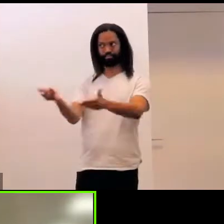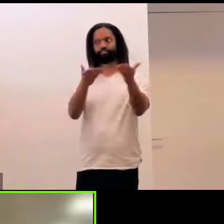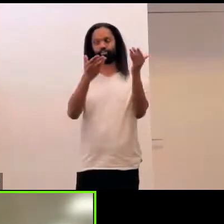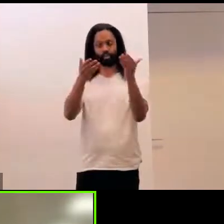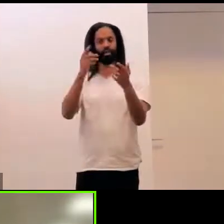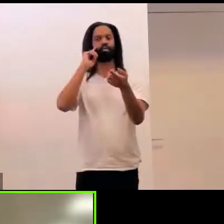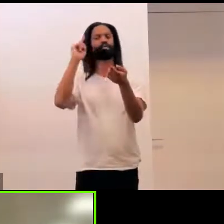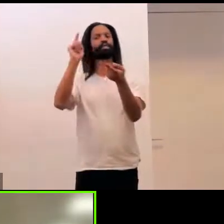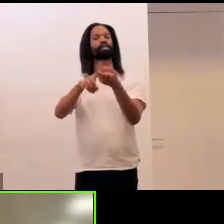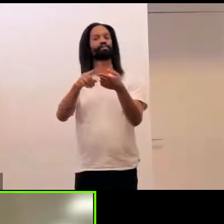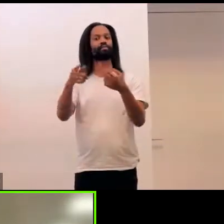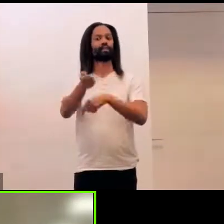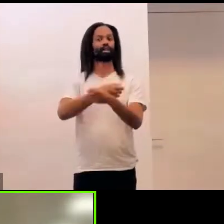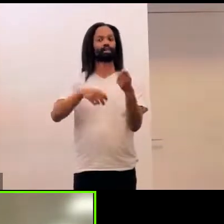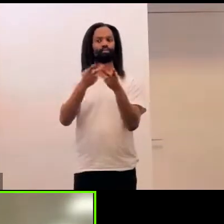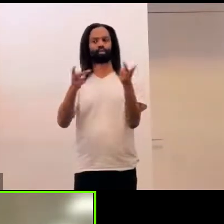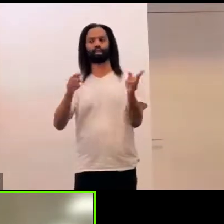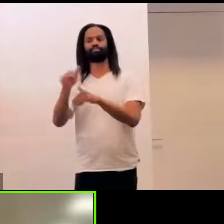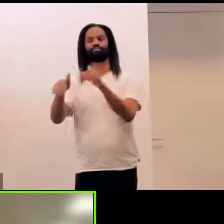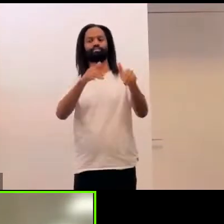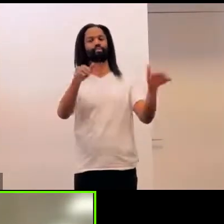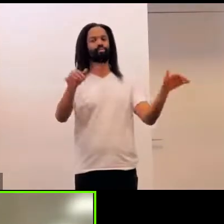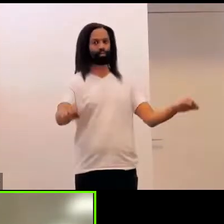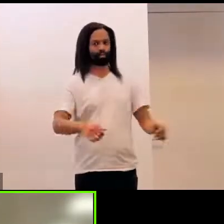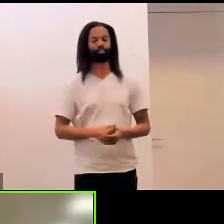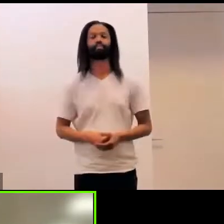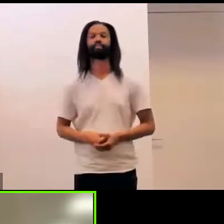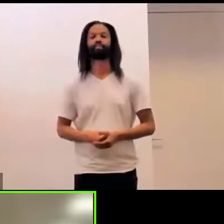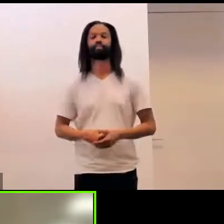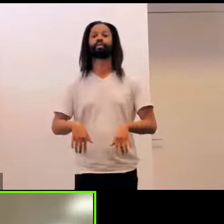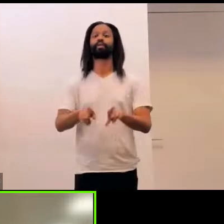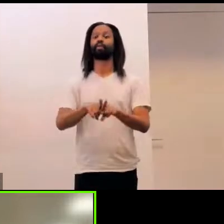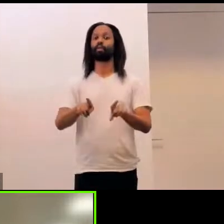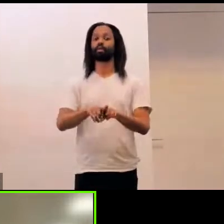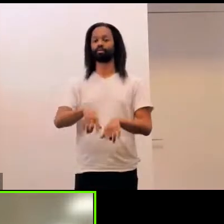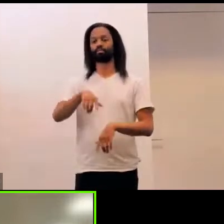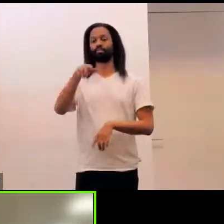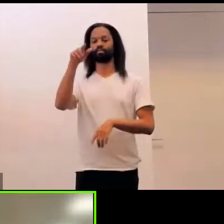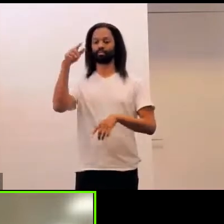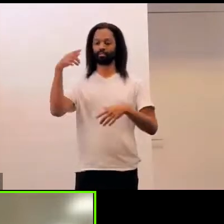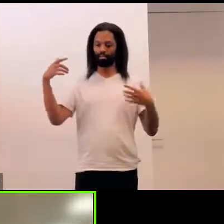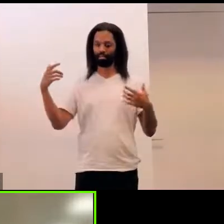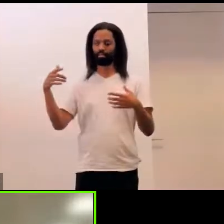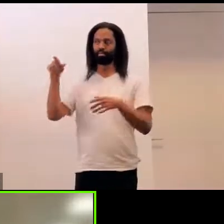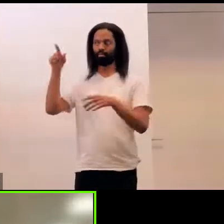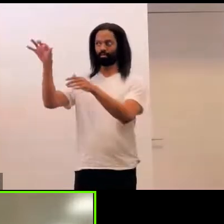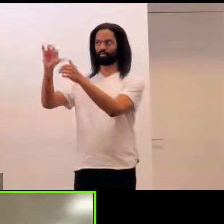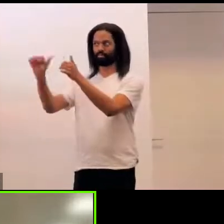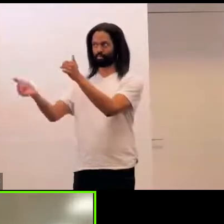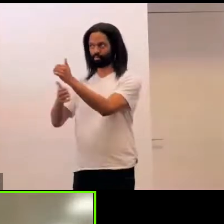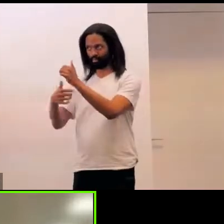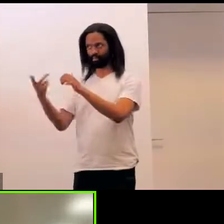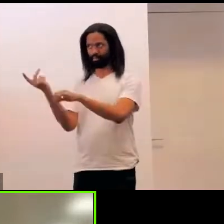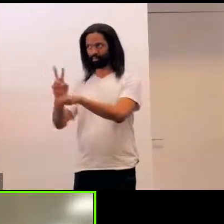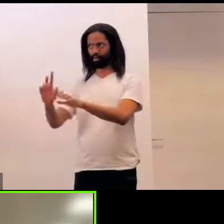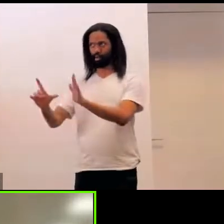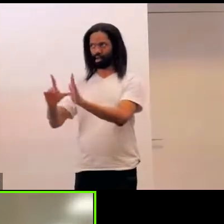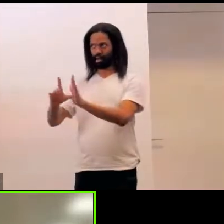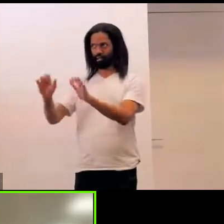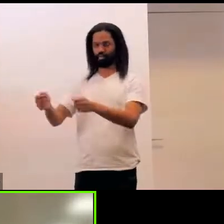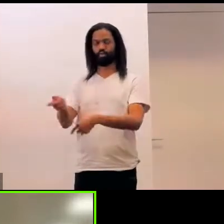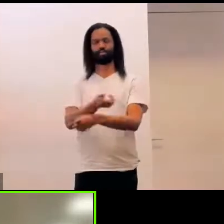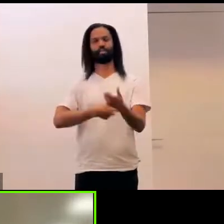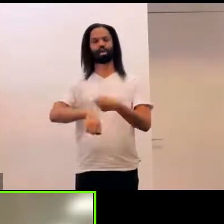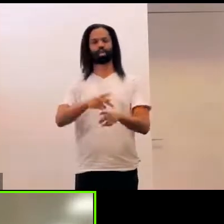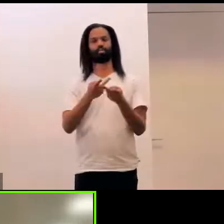des marchés publics, enfin de donner mandat au représentant légal du coordonnateur pour la signature des marchés publics